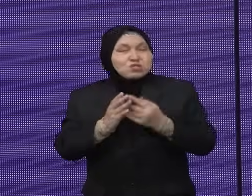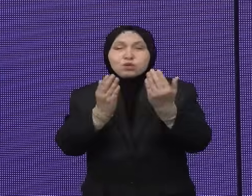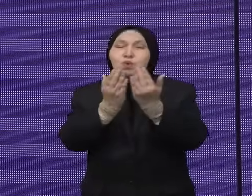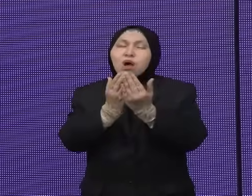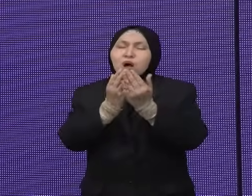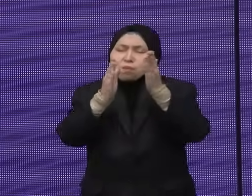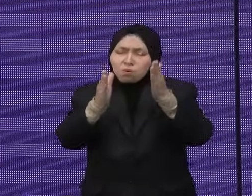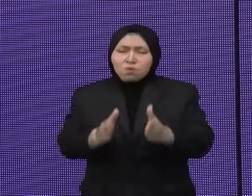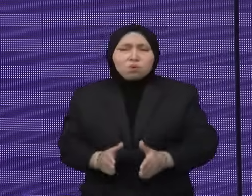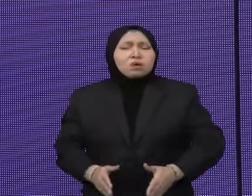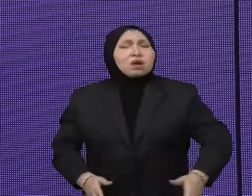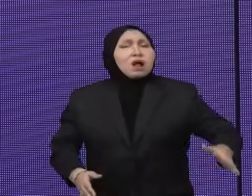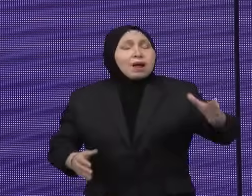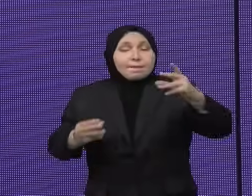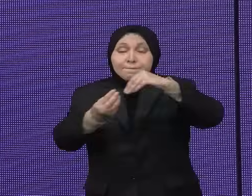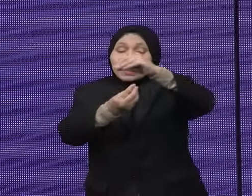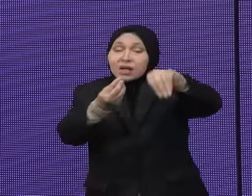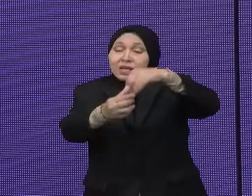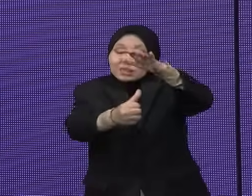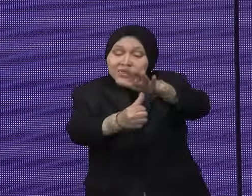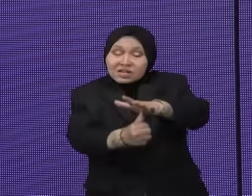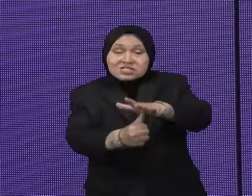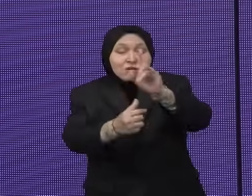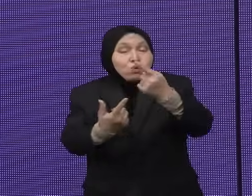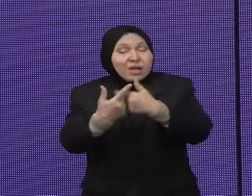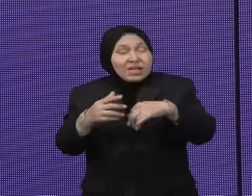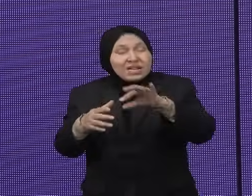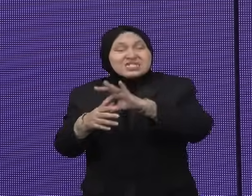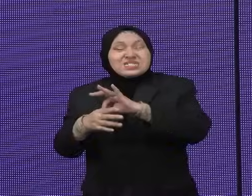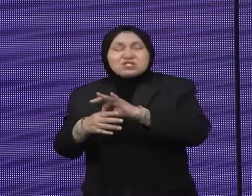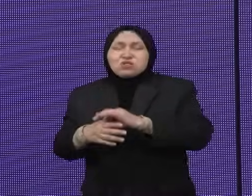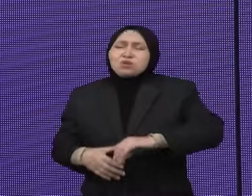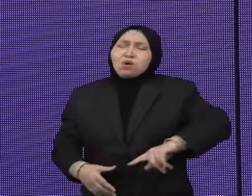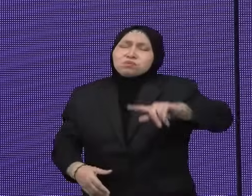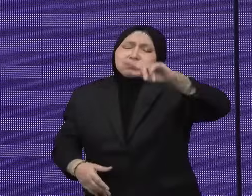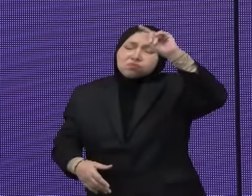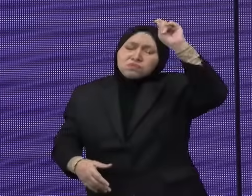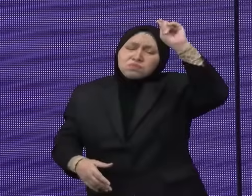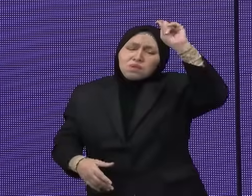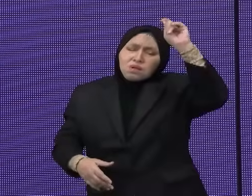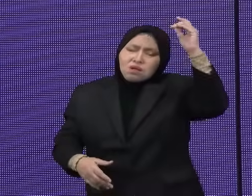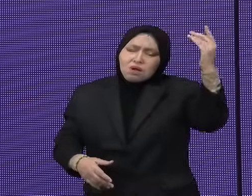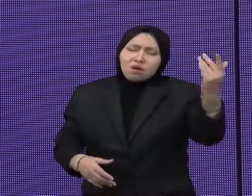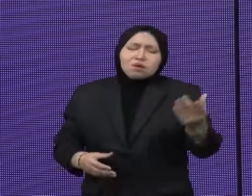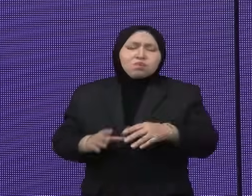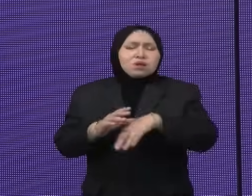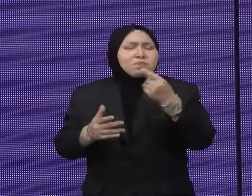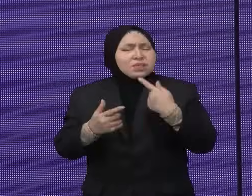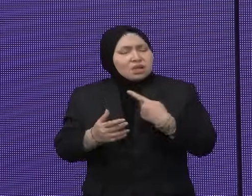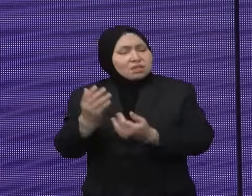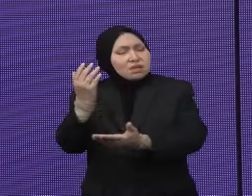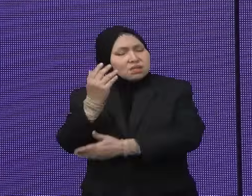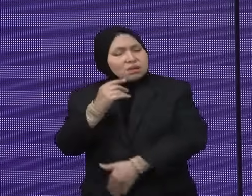penduduk Mekah yang tertindas, satu daripada isinya, Rabbana akhrijna min hadihil qaryati